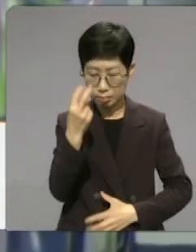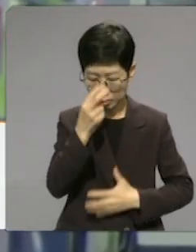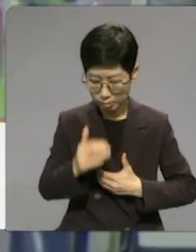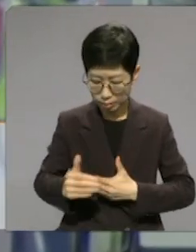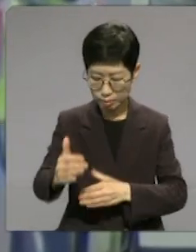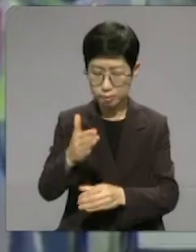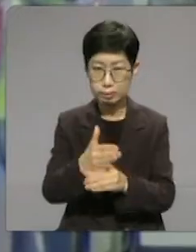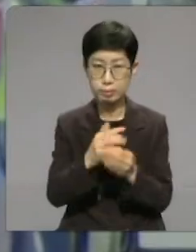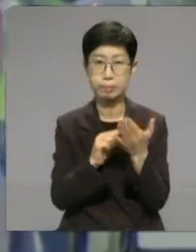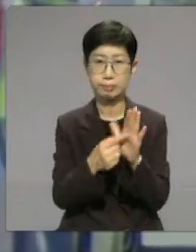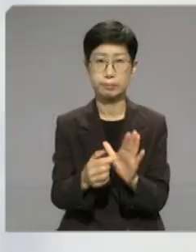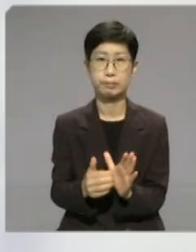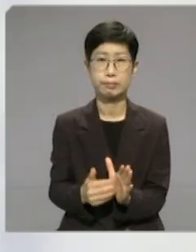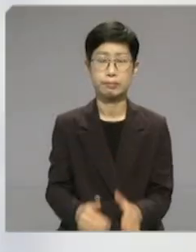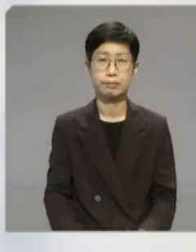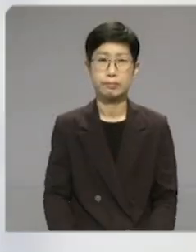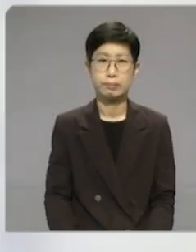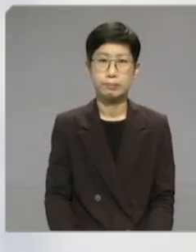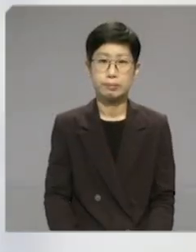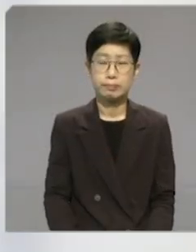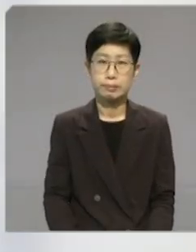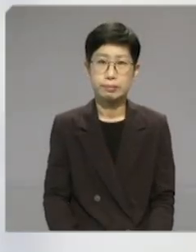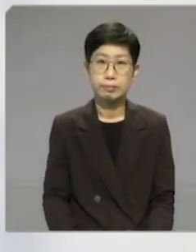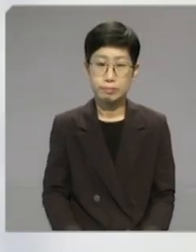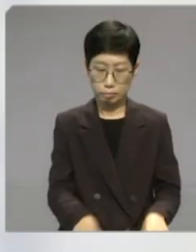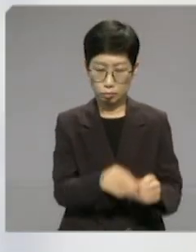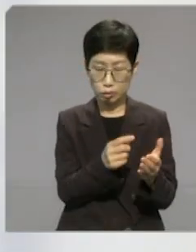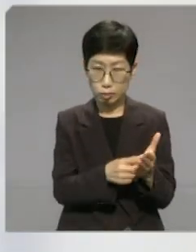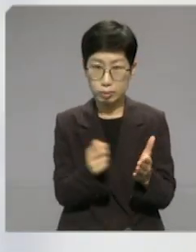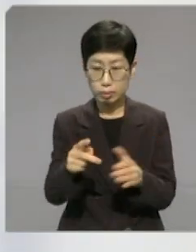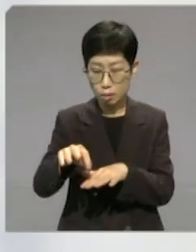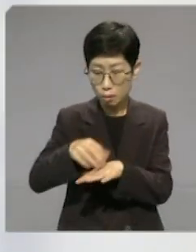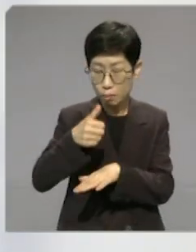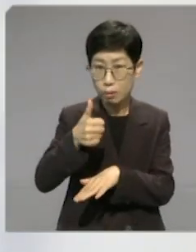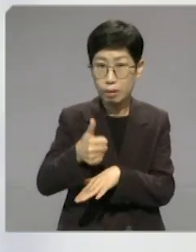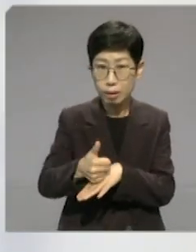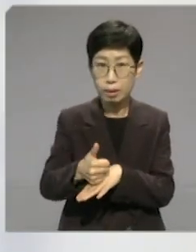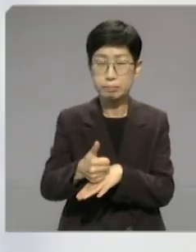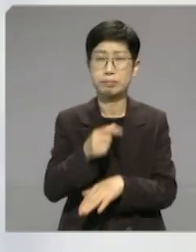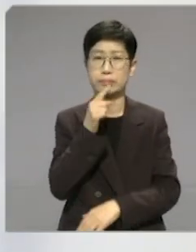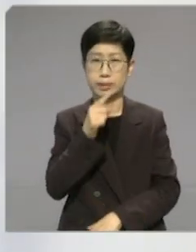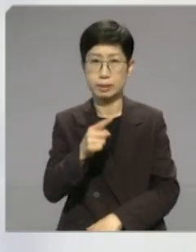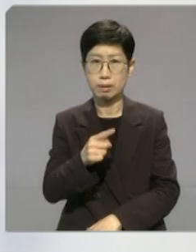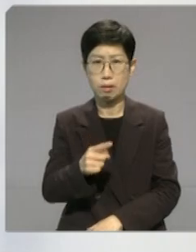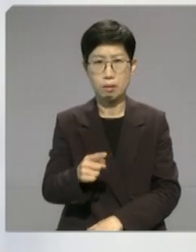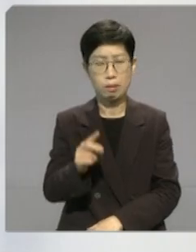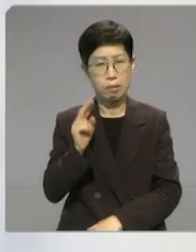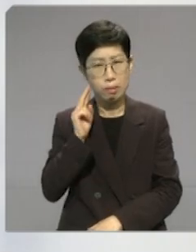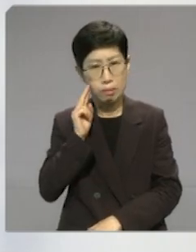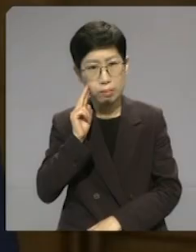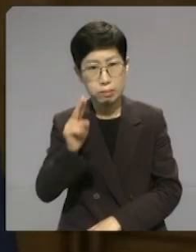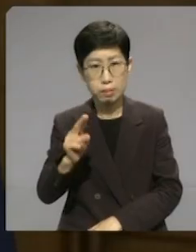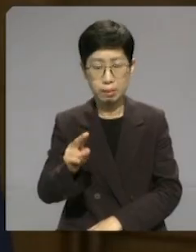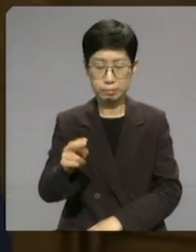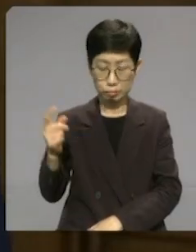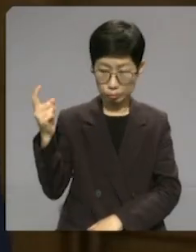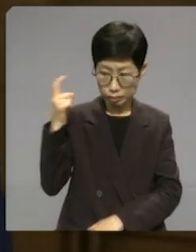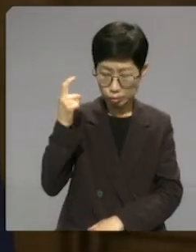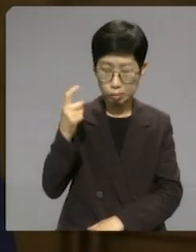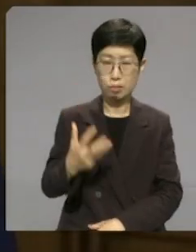수사 중이라고 밝혔습니다. 키어 스타머 총리와 찰스 3세 국왕은 끔찍한 소식에 깊은 충격을